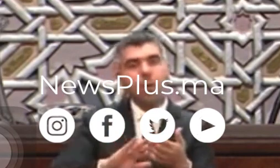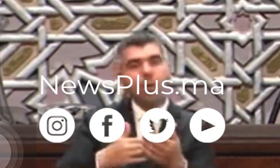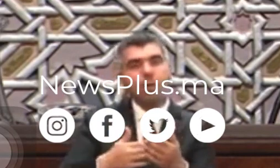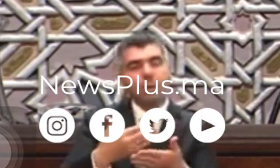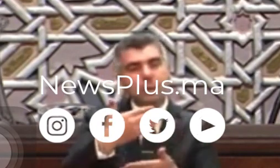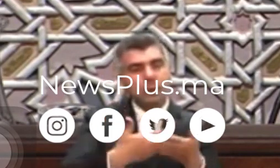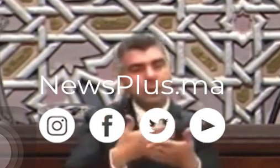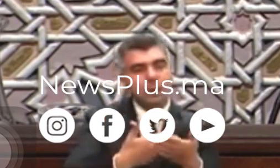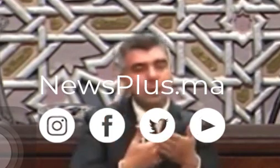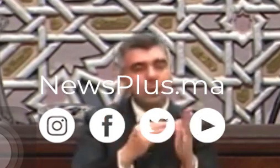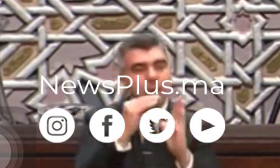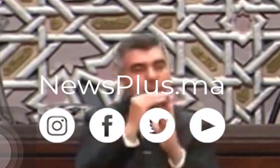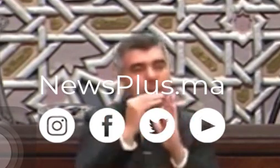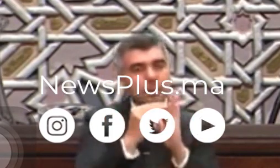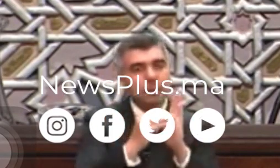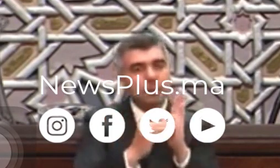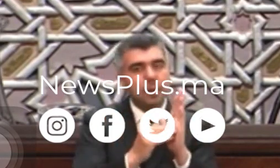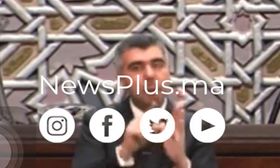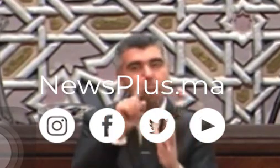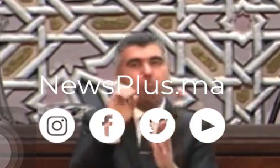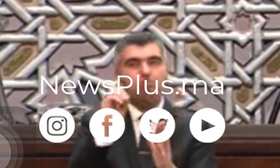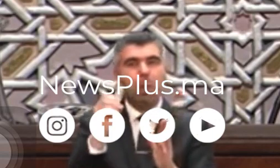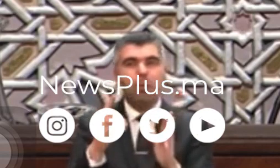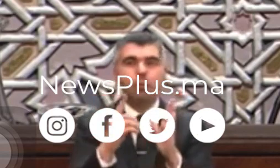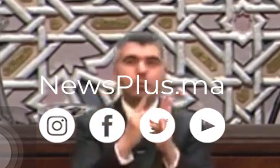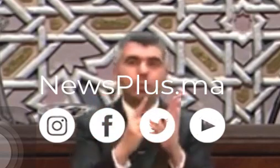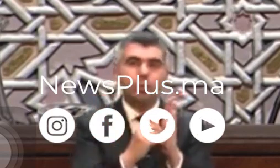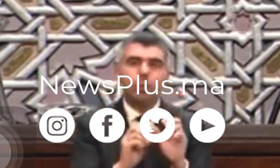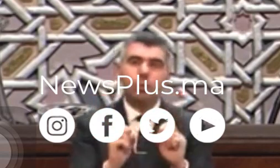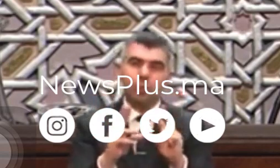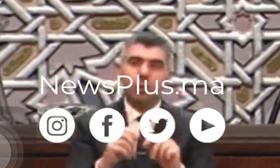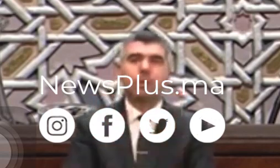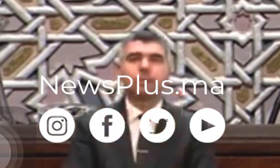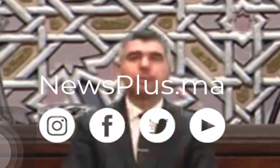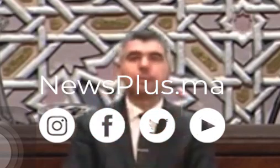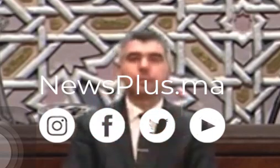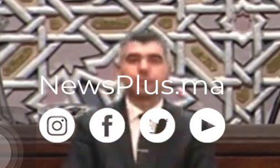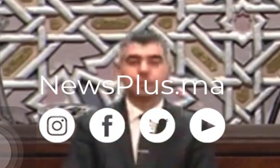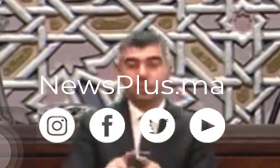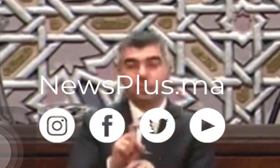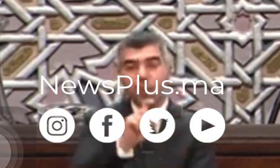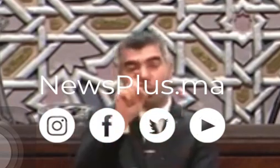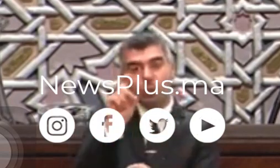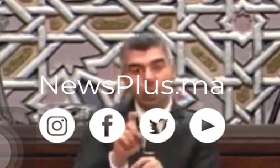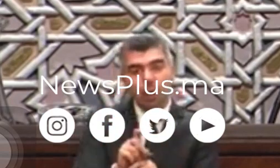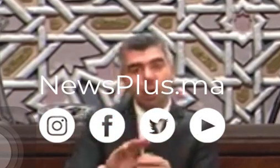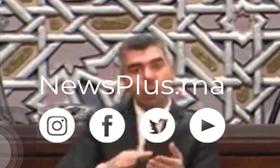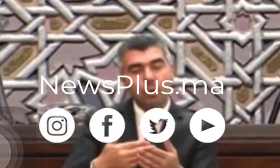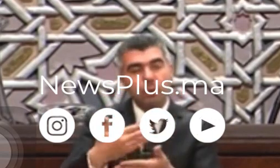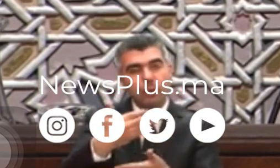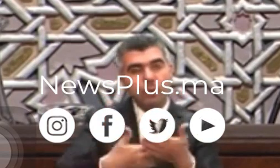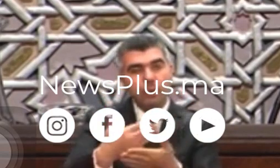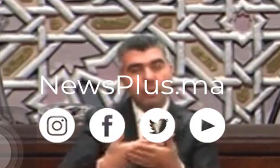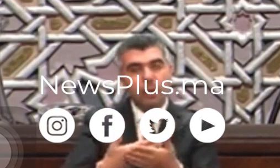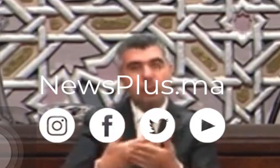المنصوص عليها في مقتضيات الفصل 100 من الدستور متوافرة من عدمها. الأسئلة التي طرحت على